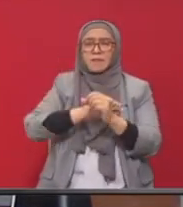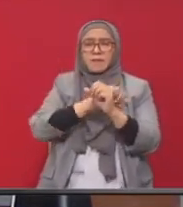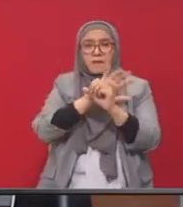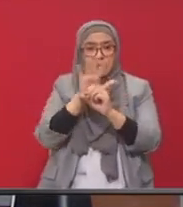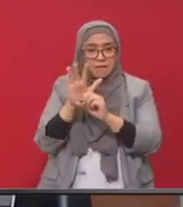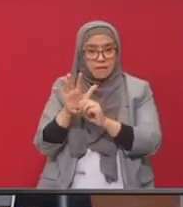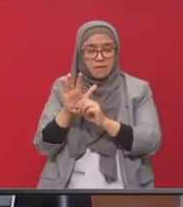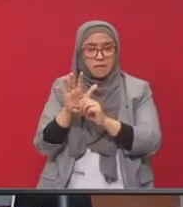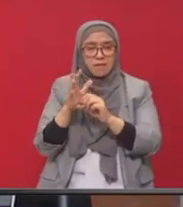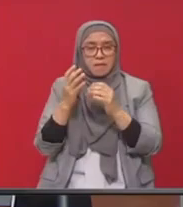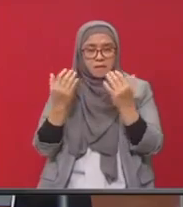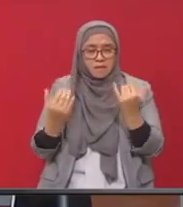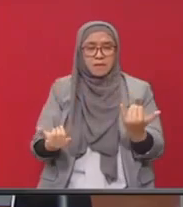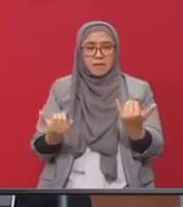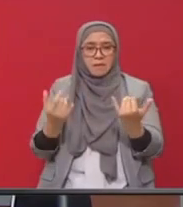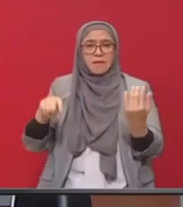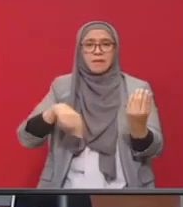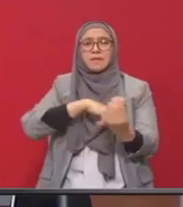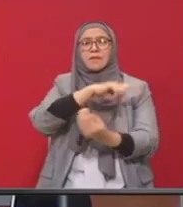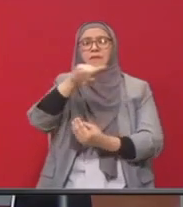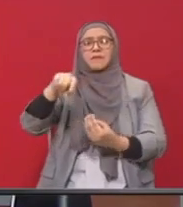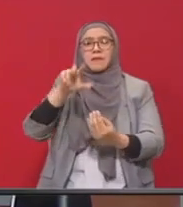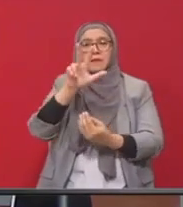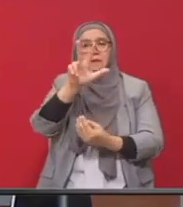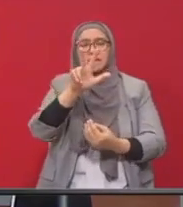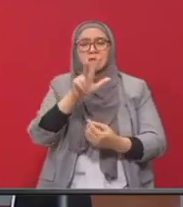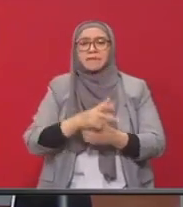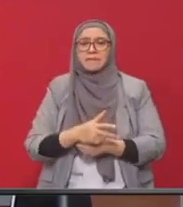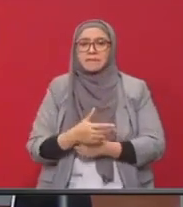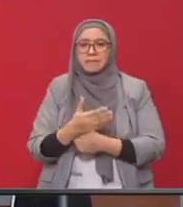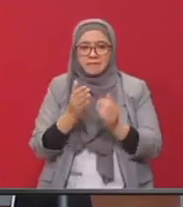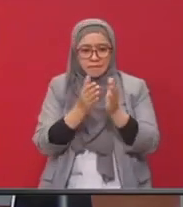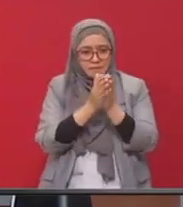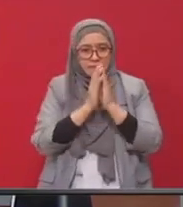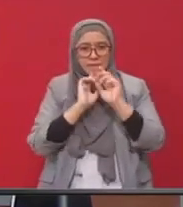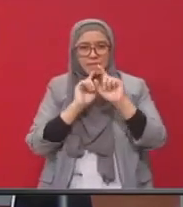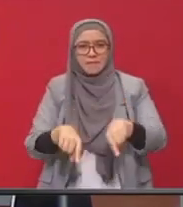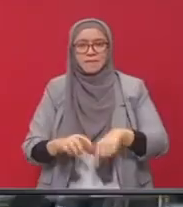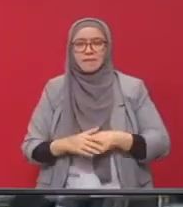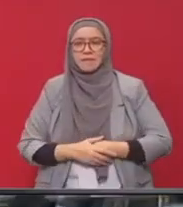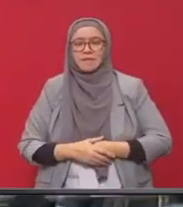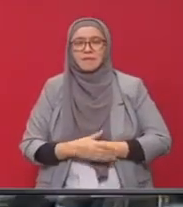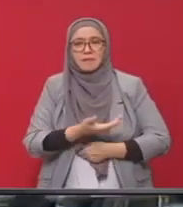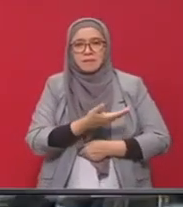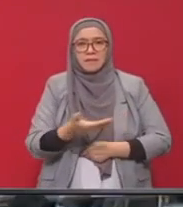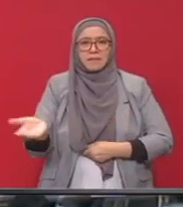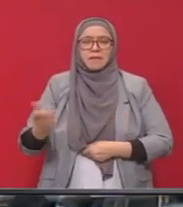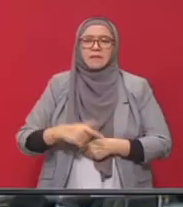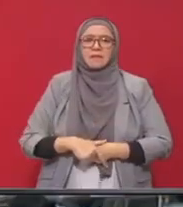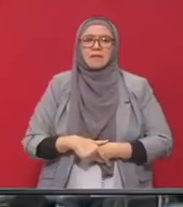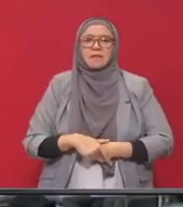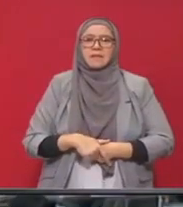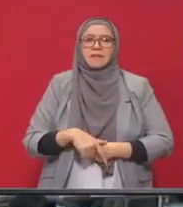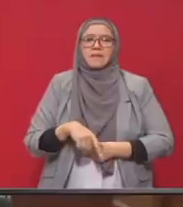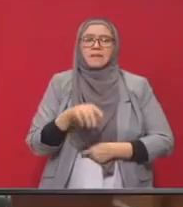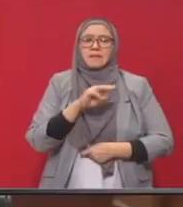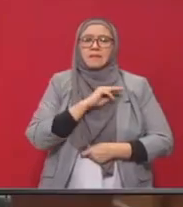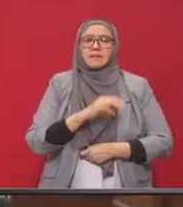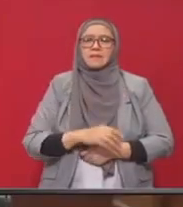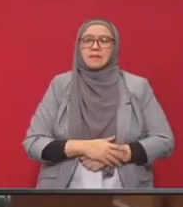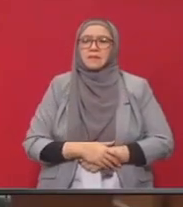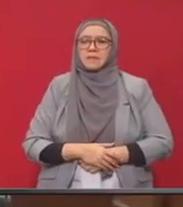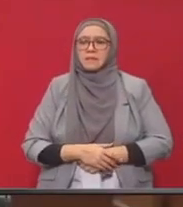berada dalam gelombang yang ketiga mohon menteri untuk menjawab kasih jempol selangkangan V1 mereknya kekasih yang